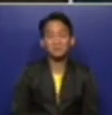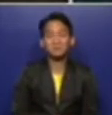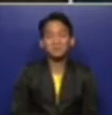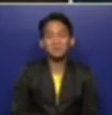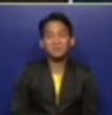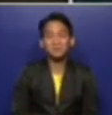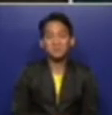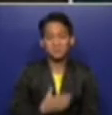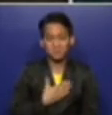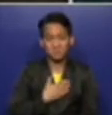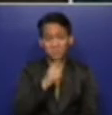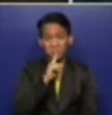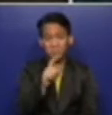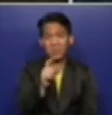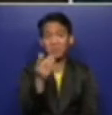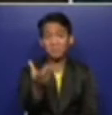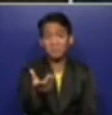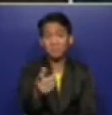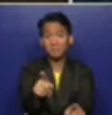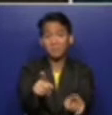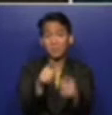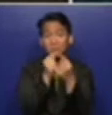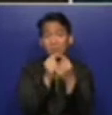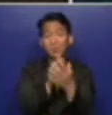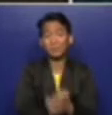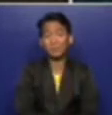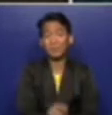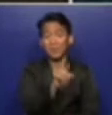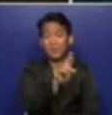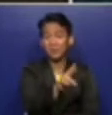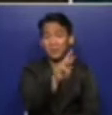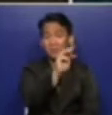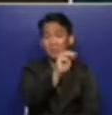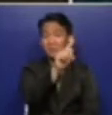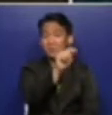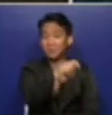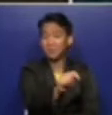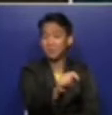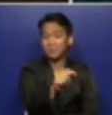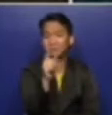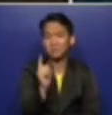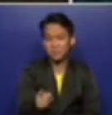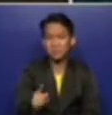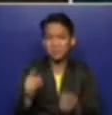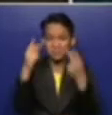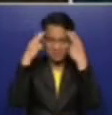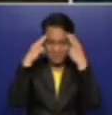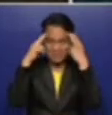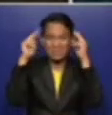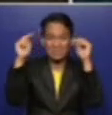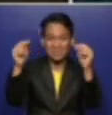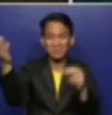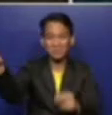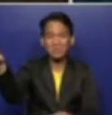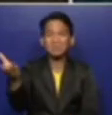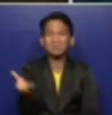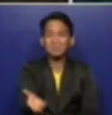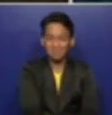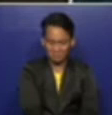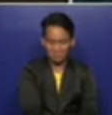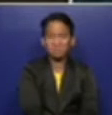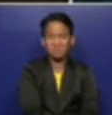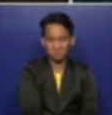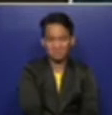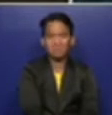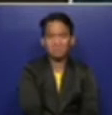ระทู้รัฐมนตรีนายกรัฐมนตรีต้องมาตอบกระทู้ด้วยตนเองครับเว้นแต่มีเหตุการณ์ที่สำคัญจ